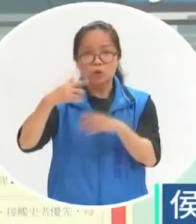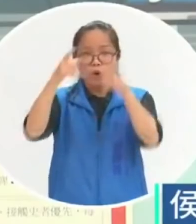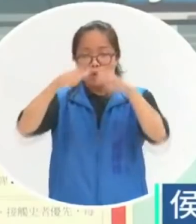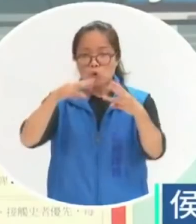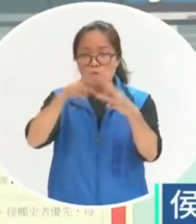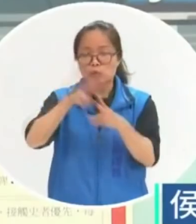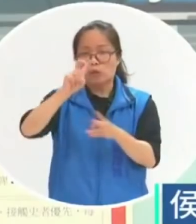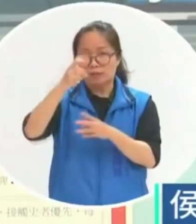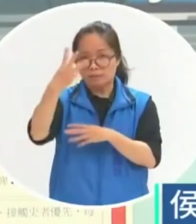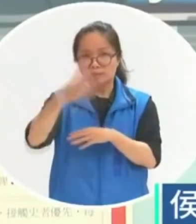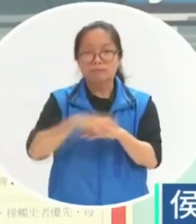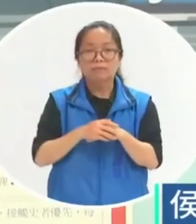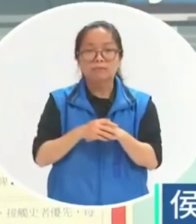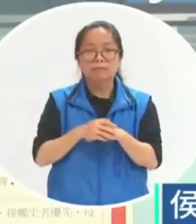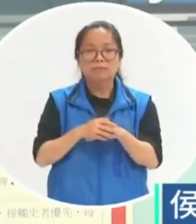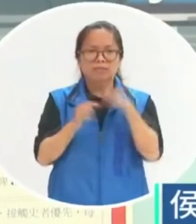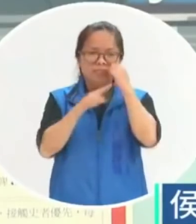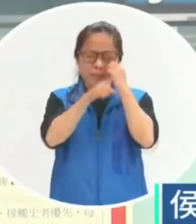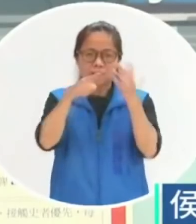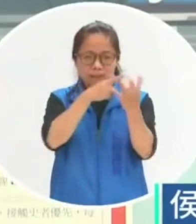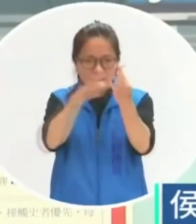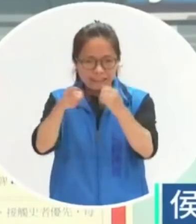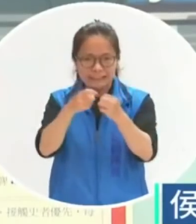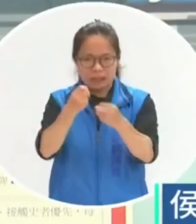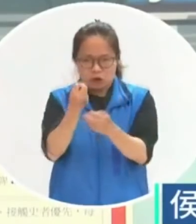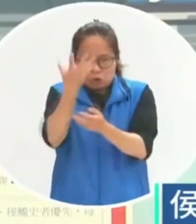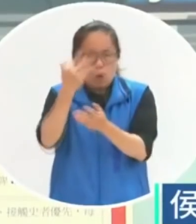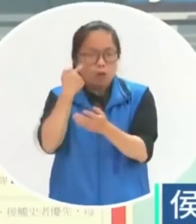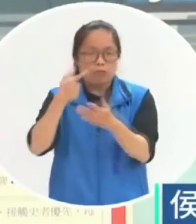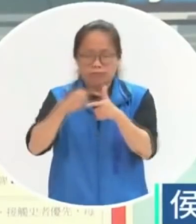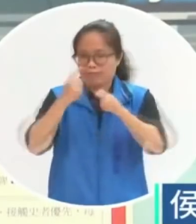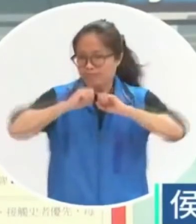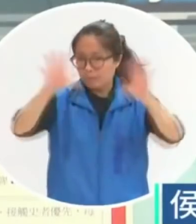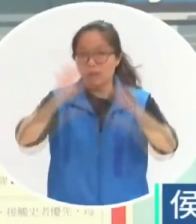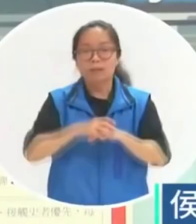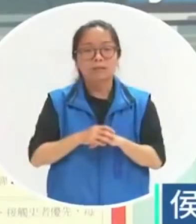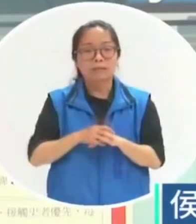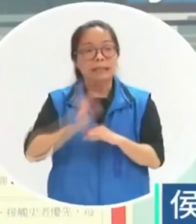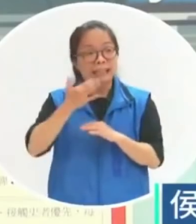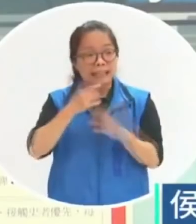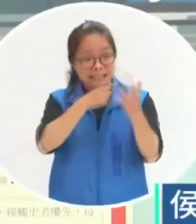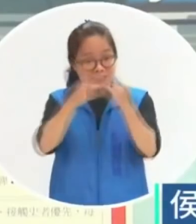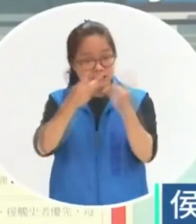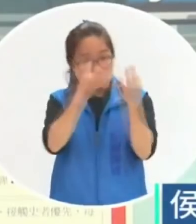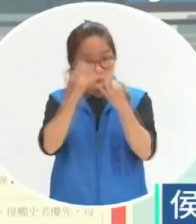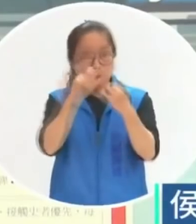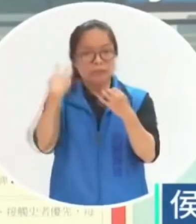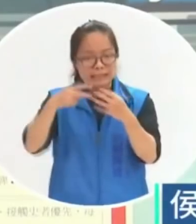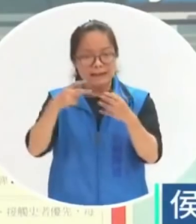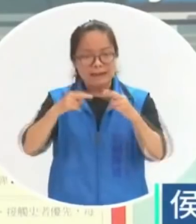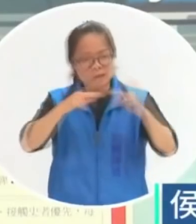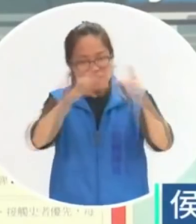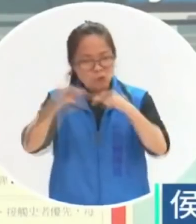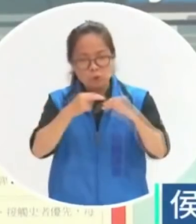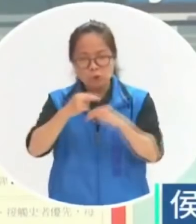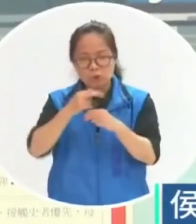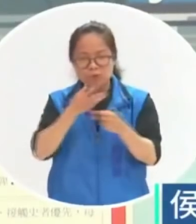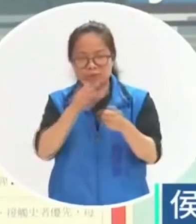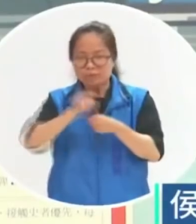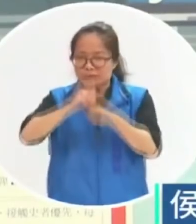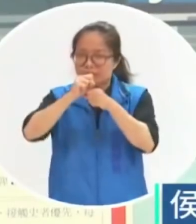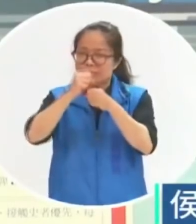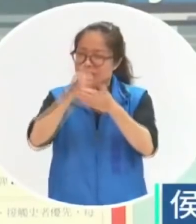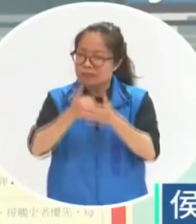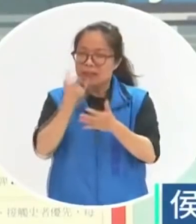洲23。这个我先公布比较多的，但是这个数据还在做调整当中，因为